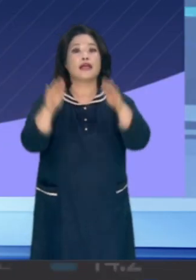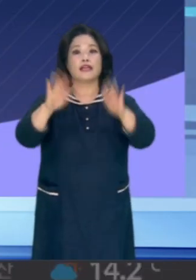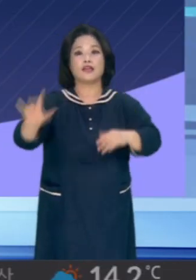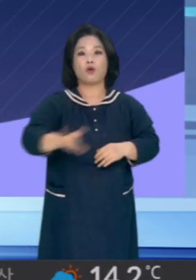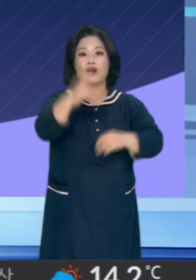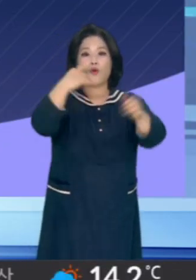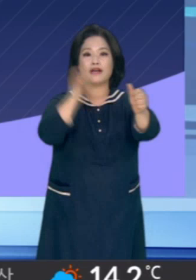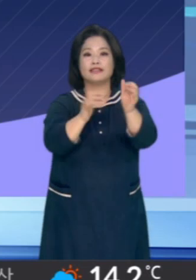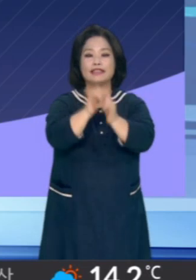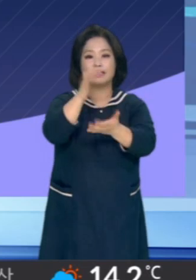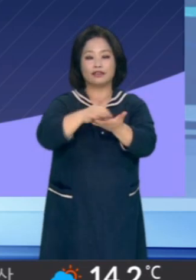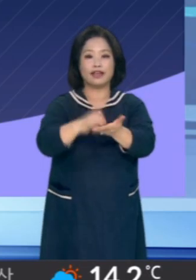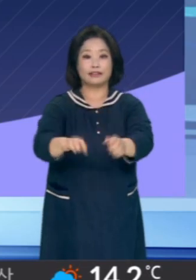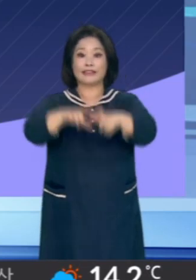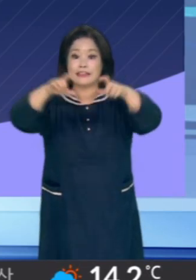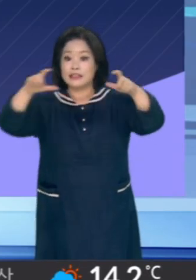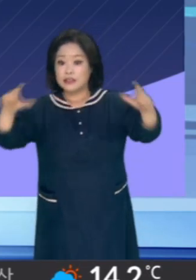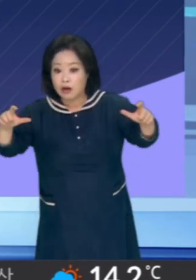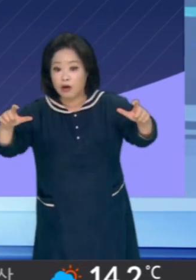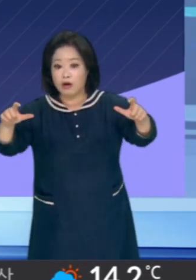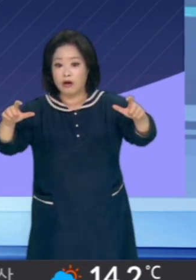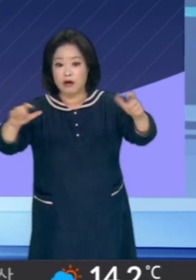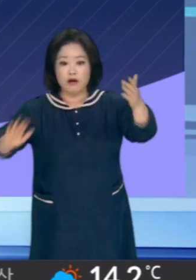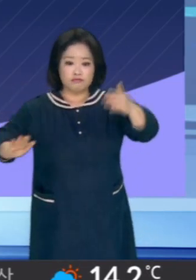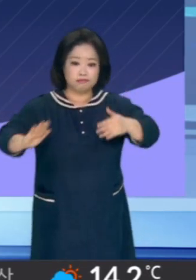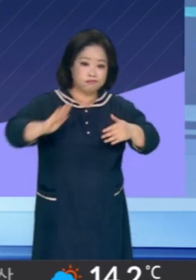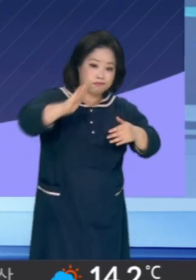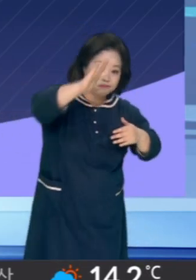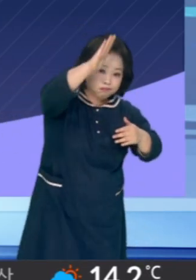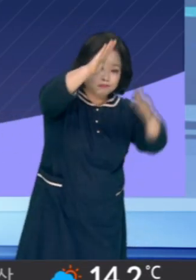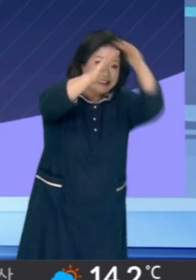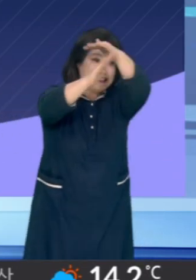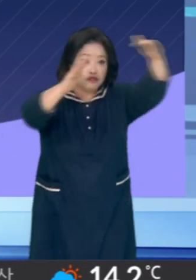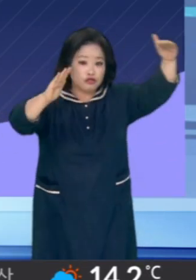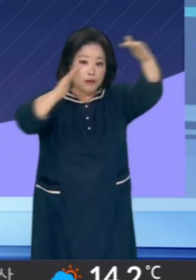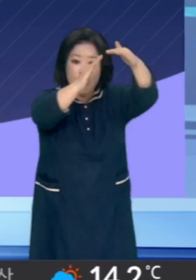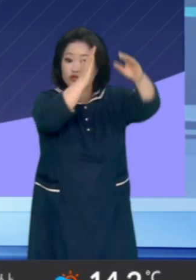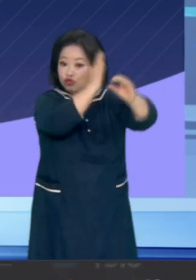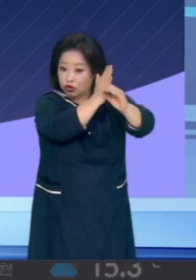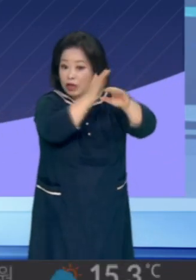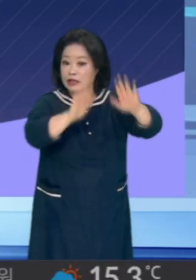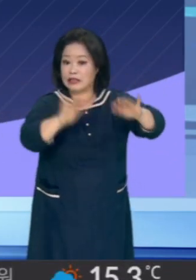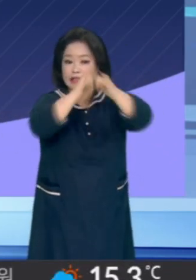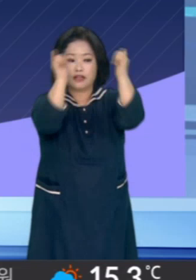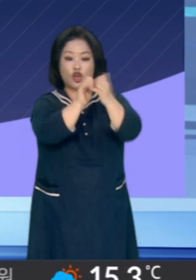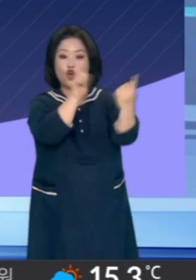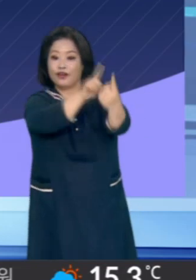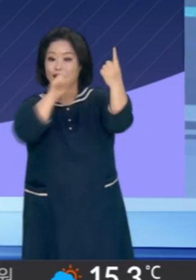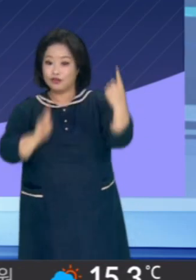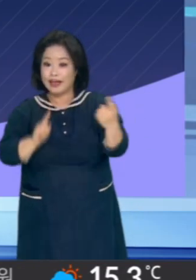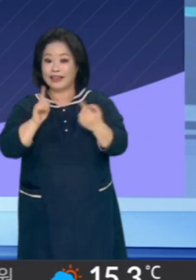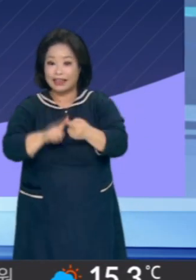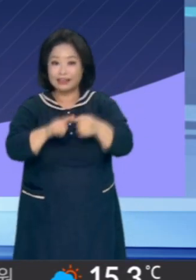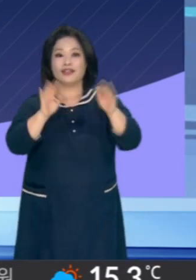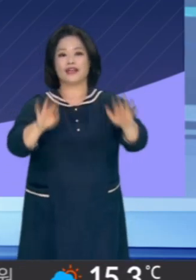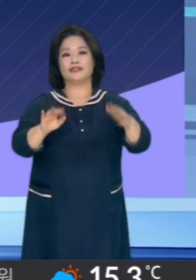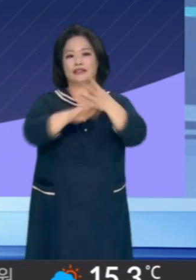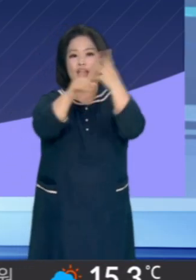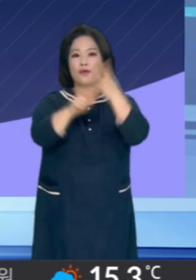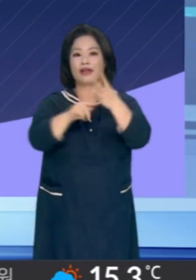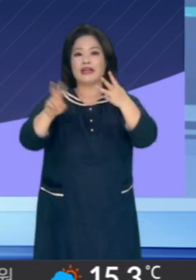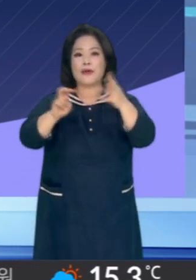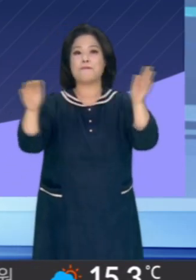코로나19 확진자 증가세가 정점을 향해 가고 있는 가운데 현재 적용 중인 거리두기 단계는 오는 20일